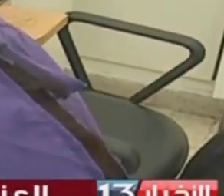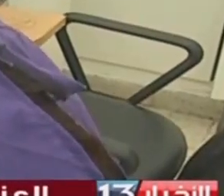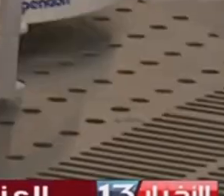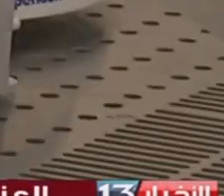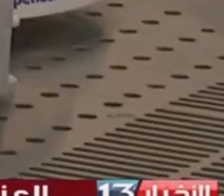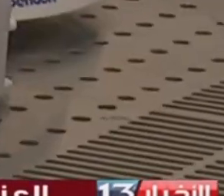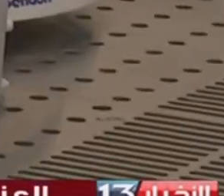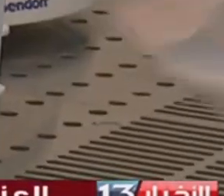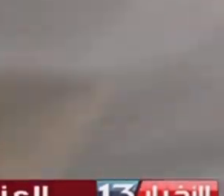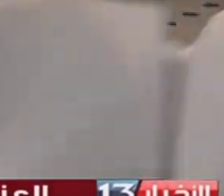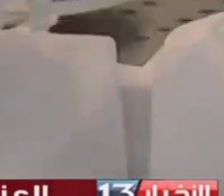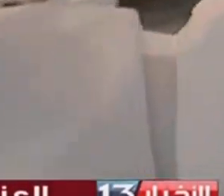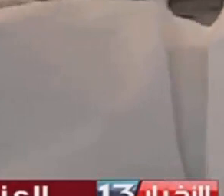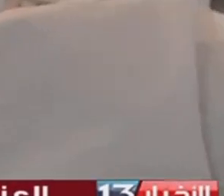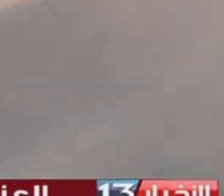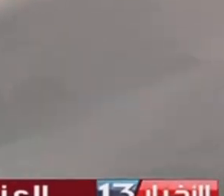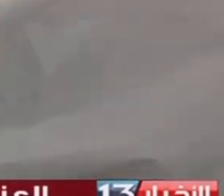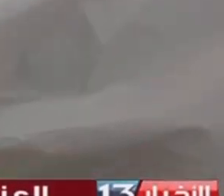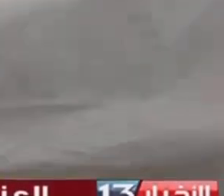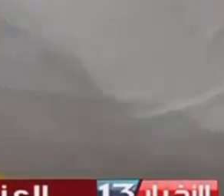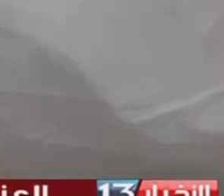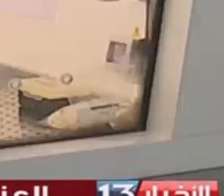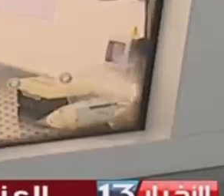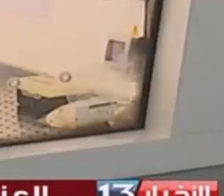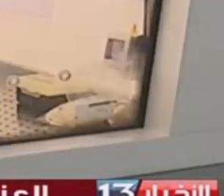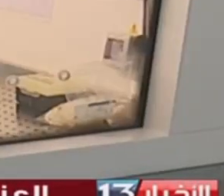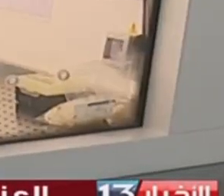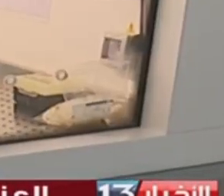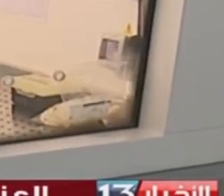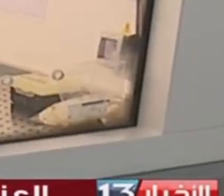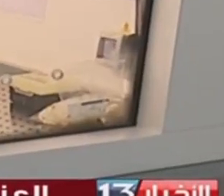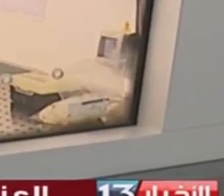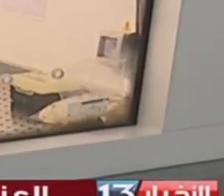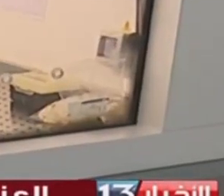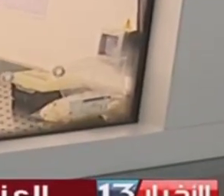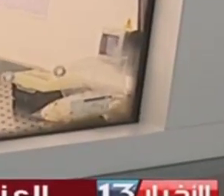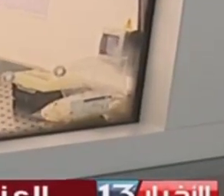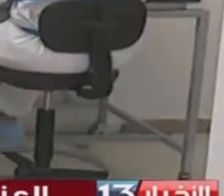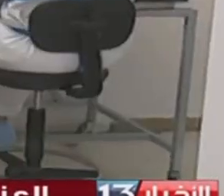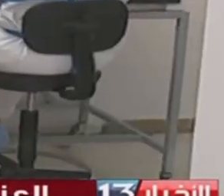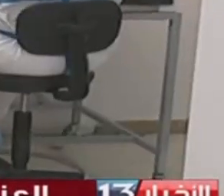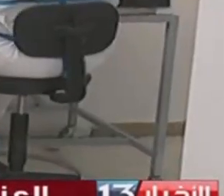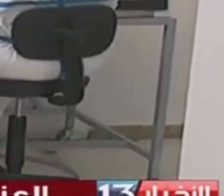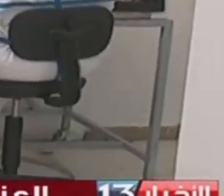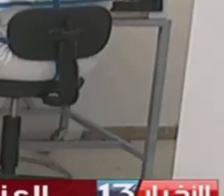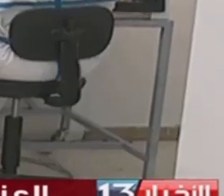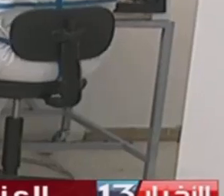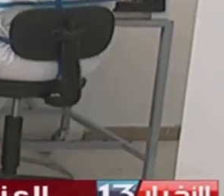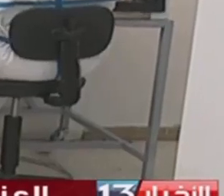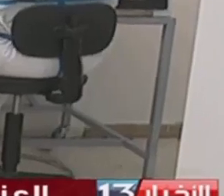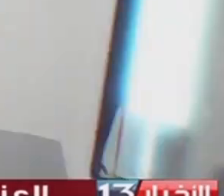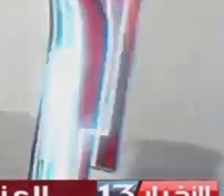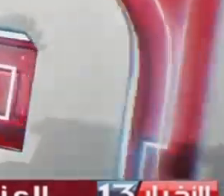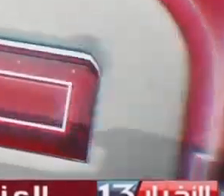و حاله وفاه ولايه بن عروس يسجل رقما قياسيا في حالات الشتاء من الفيروس خلال اليومين الماضيين